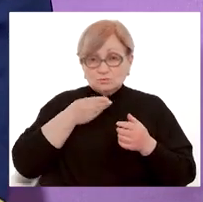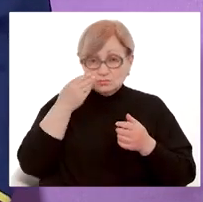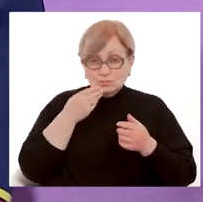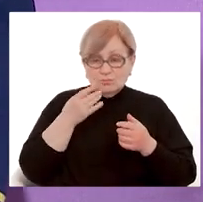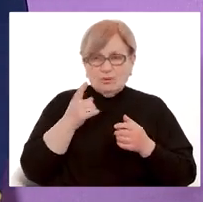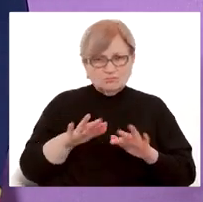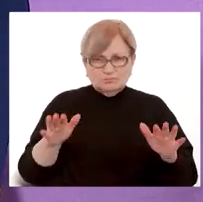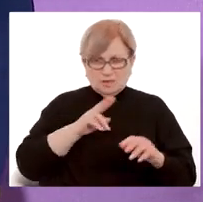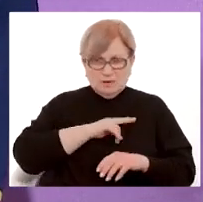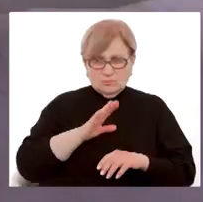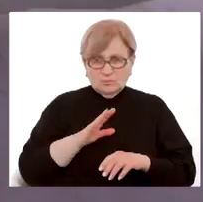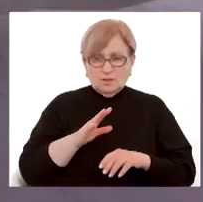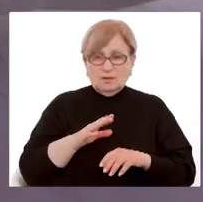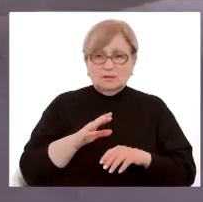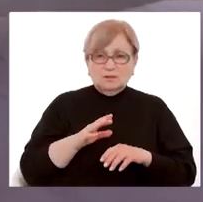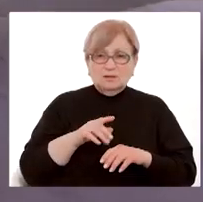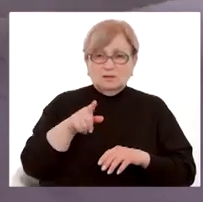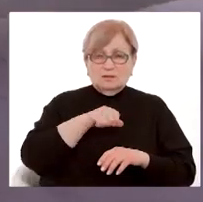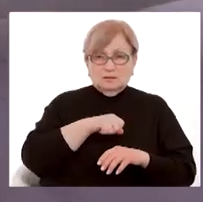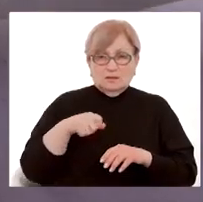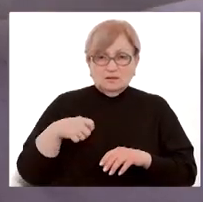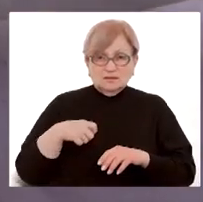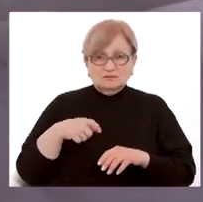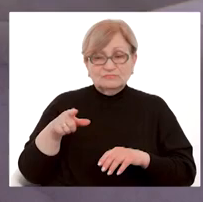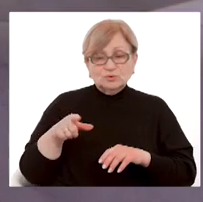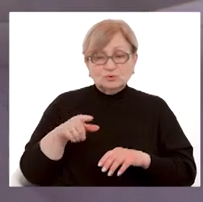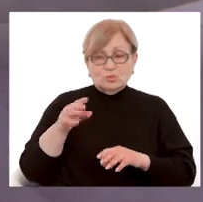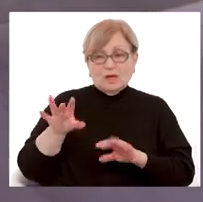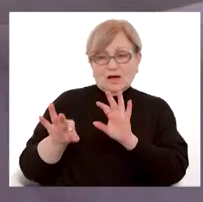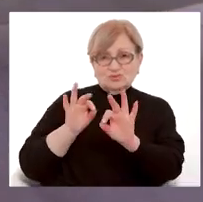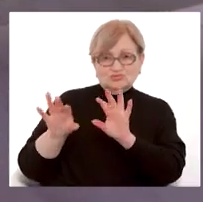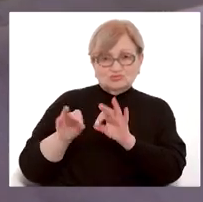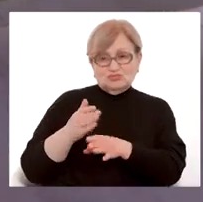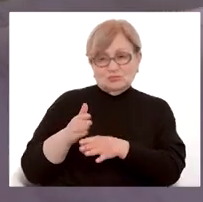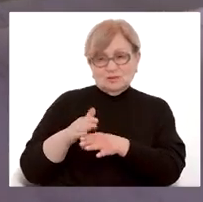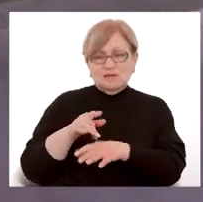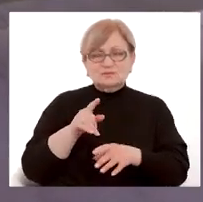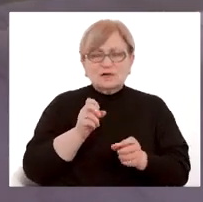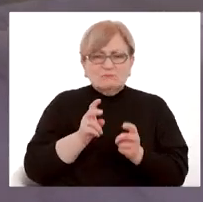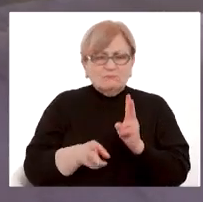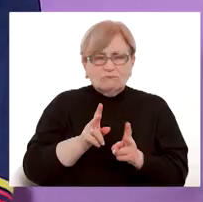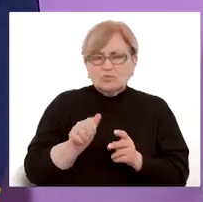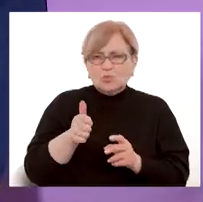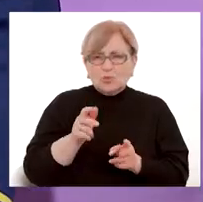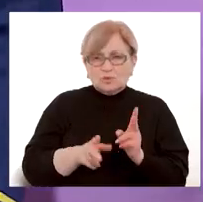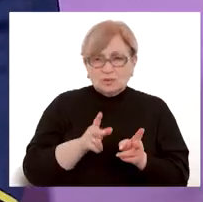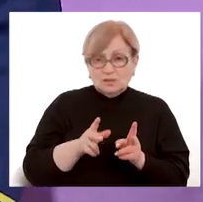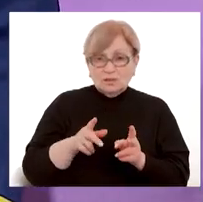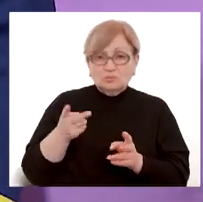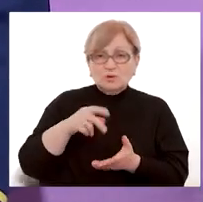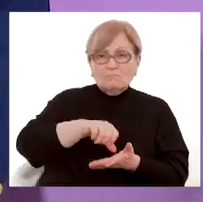არ უყართ ხოლმე როგორც წესი ბავშვებს, თქვა, თვითონ გადაალაგოს პროდუქტები, რისგან მზადდება ეს ბოსტნეული სუპი, ხომ?